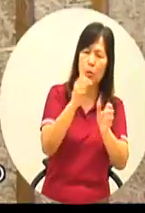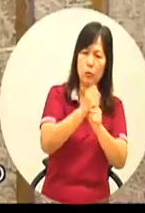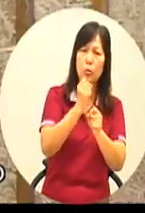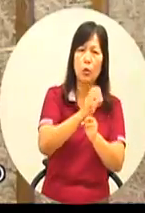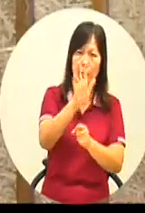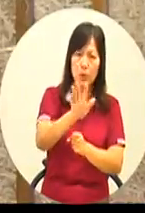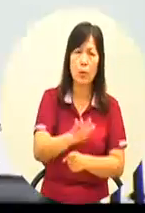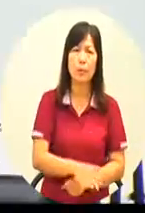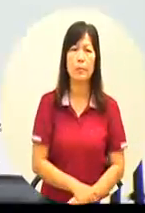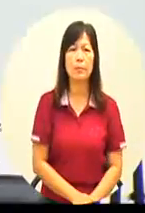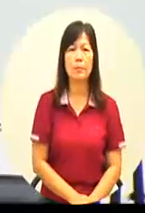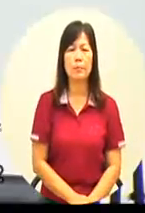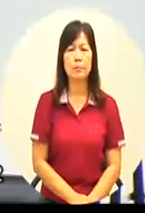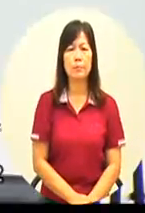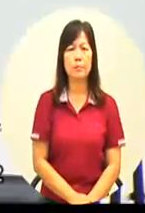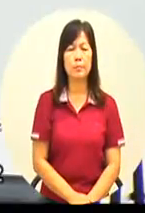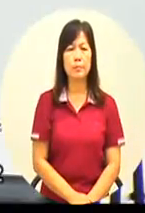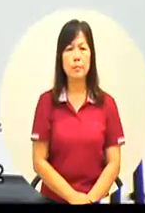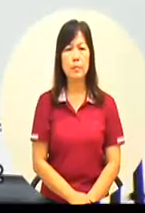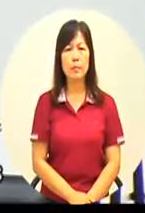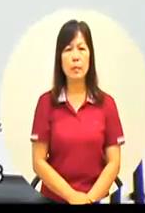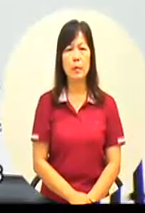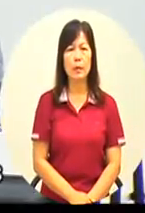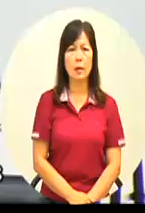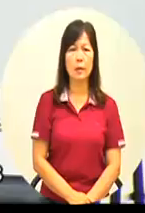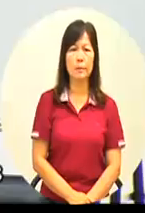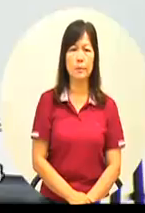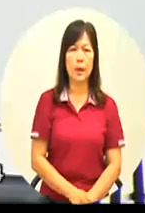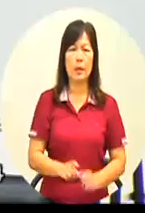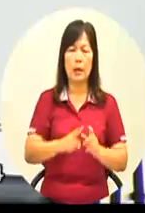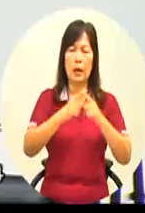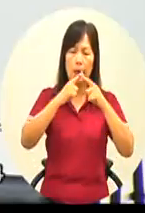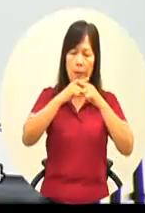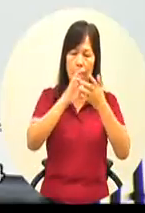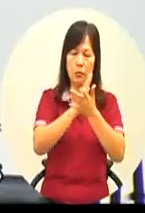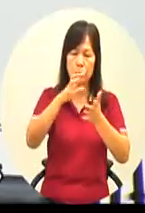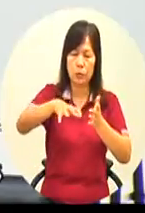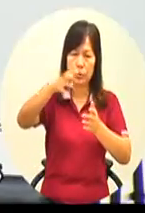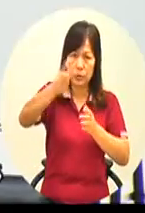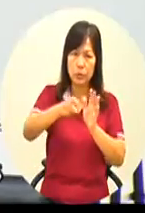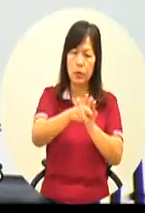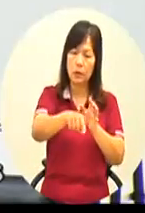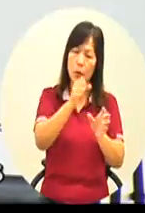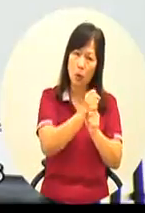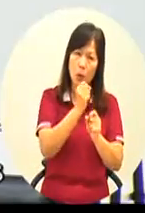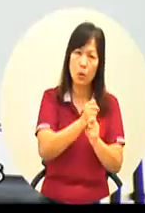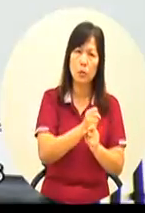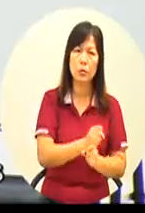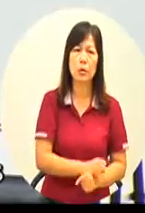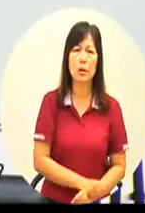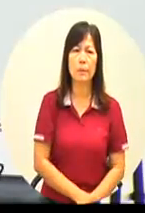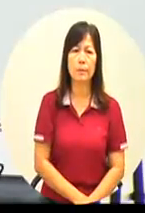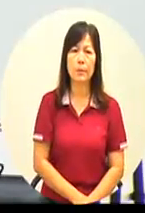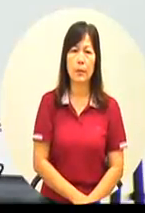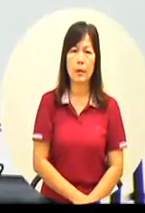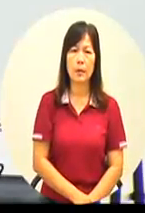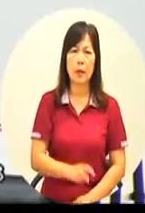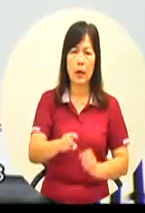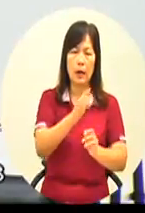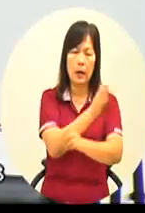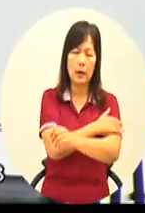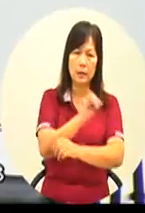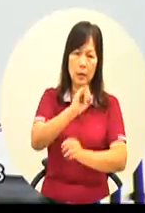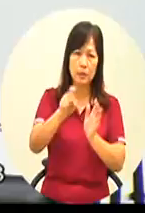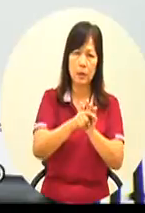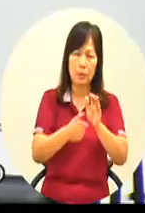员做报告，谢谢。 好，谢谢哈。我想秘书处长这个职位啊，自从陈处长来，的确把